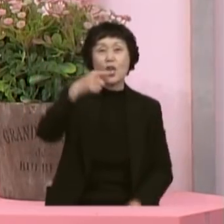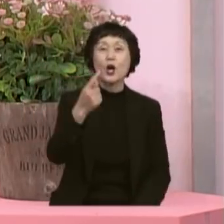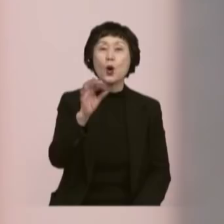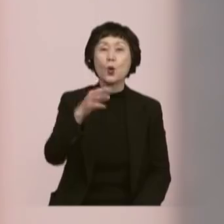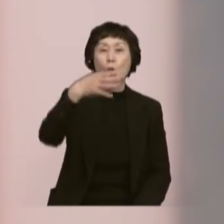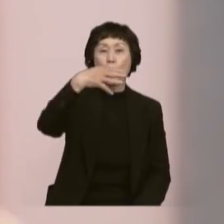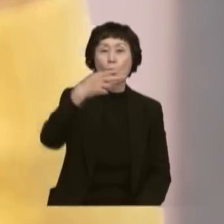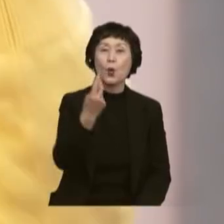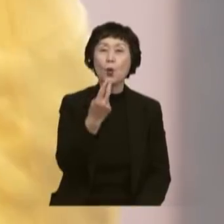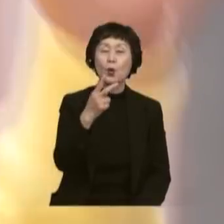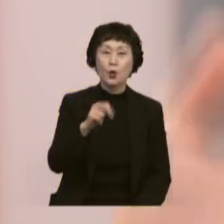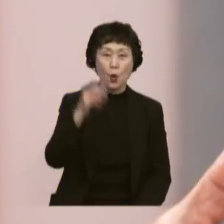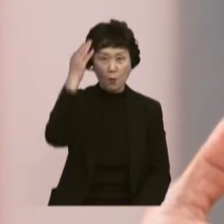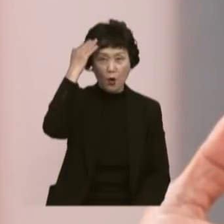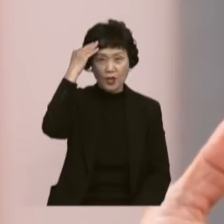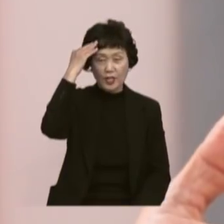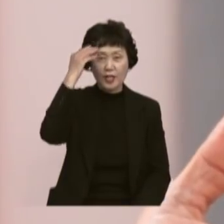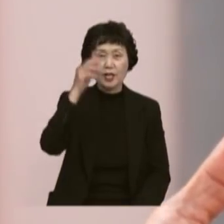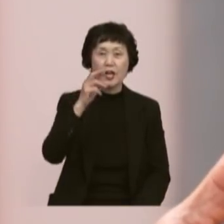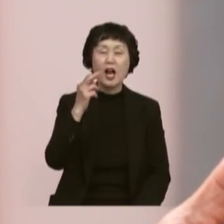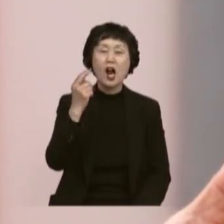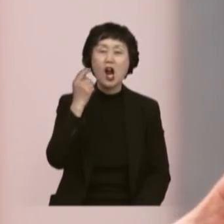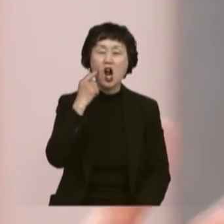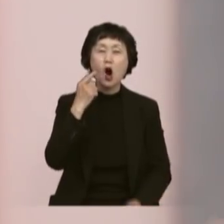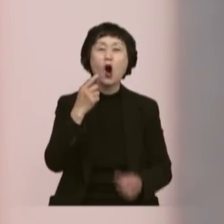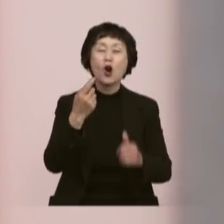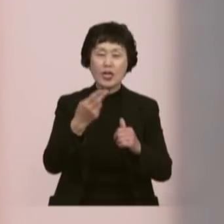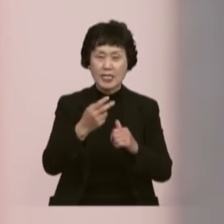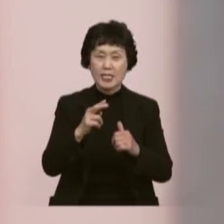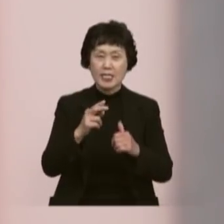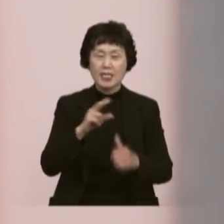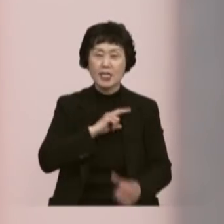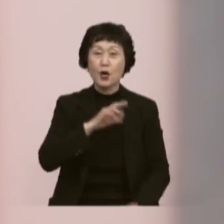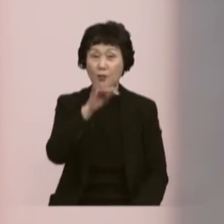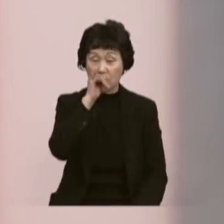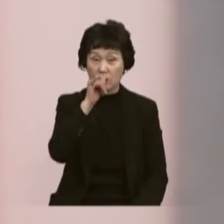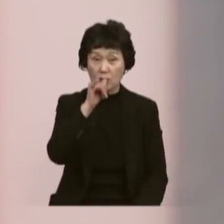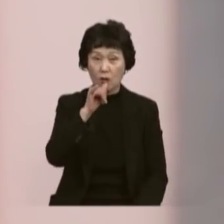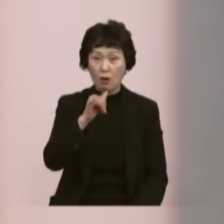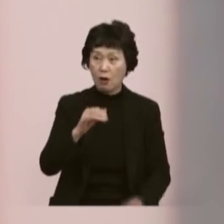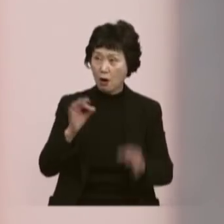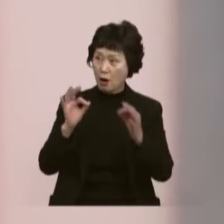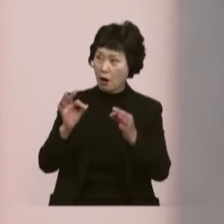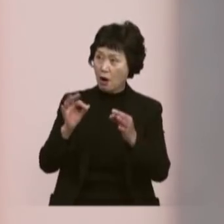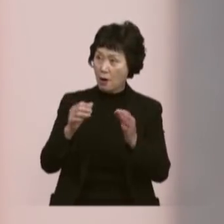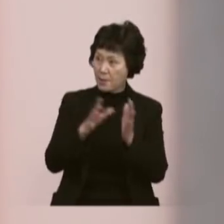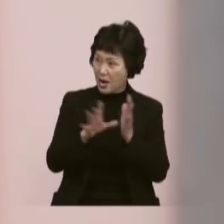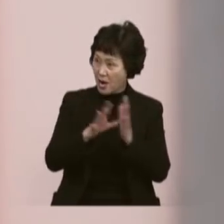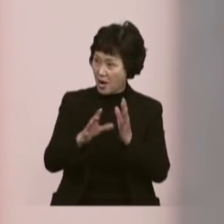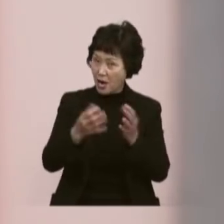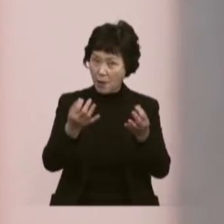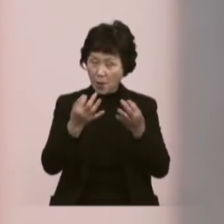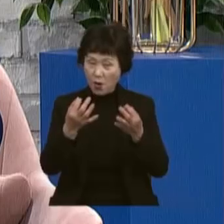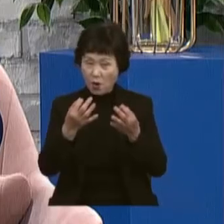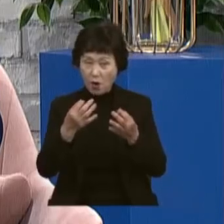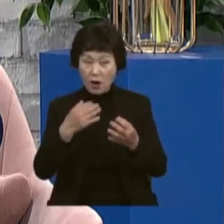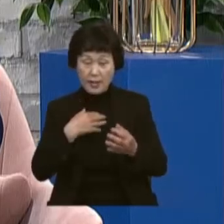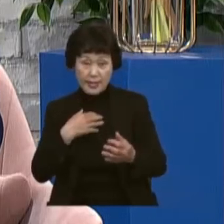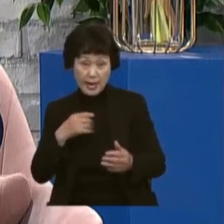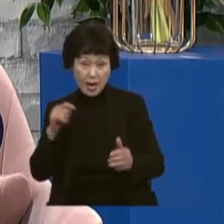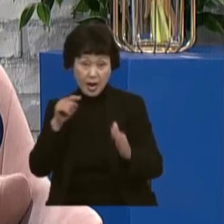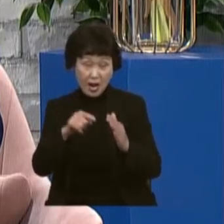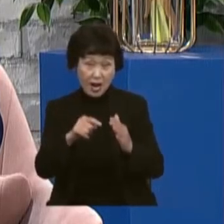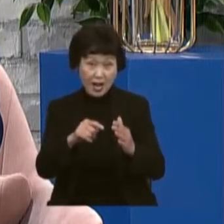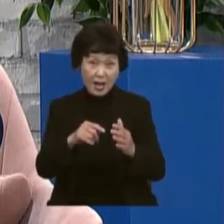공룡대가리거든. 서울대. 근데 노래는 1등이야. 그렇죠. 괴물이야. 예. 근데 과격해 보여. 예. 근데 와서 괴롭히잖아요. 근데 나